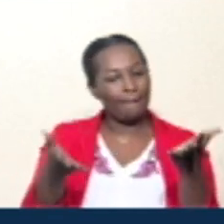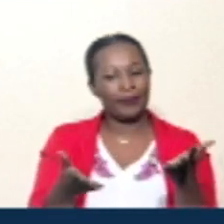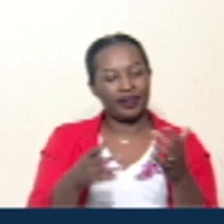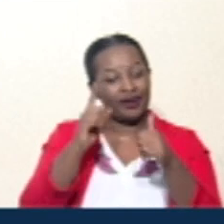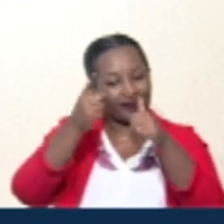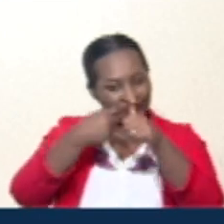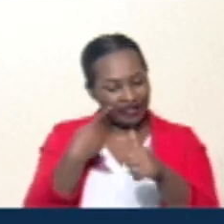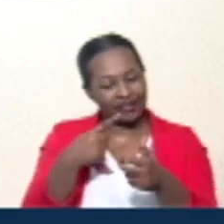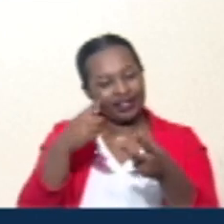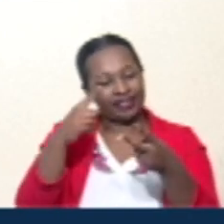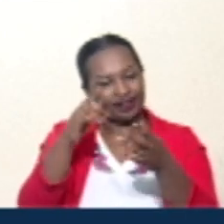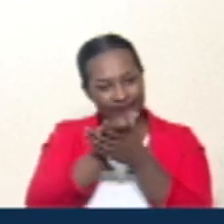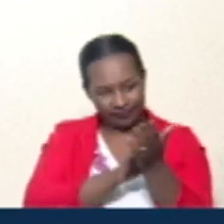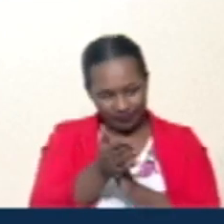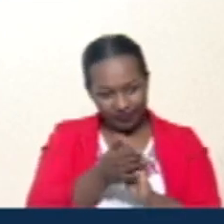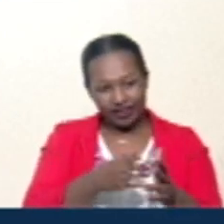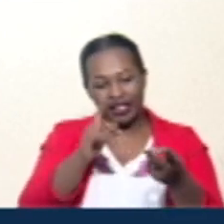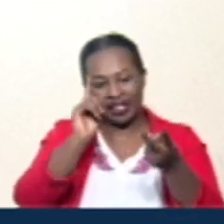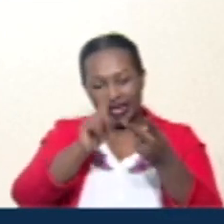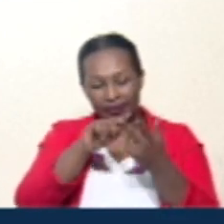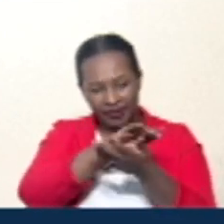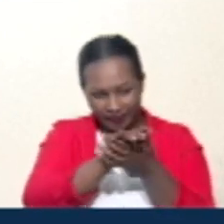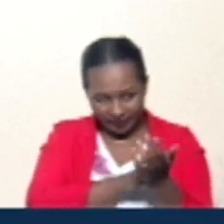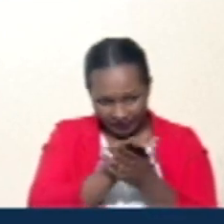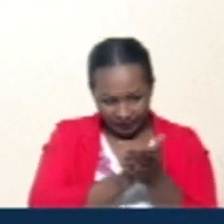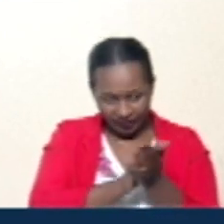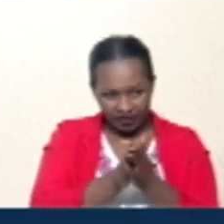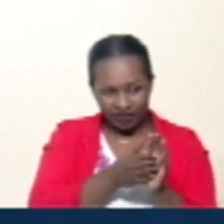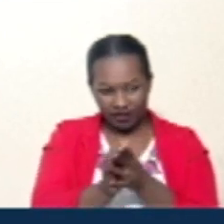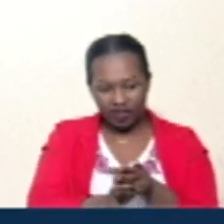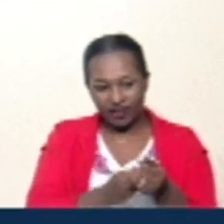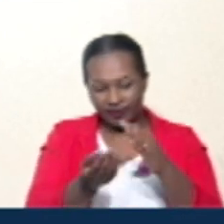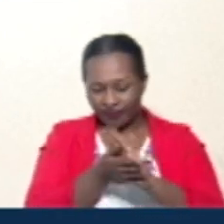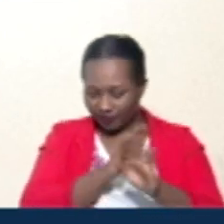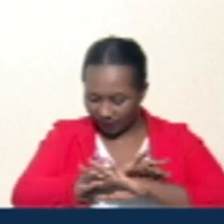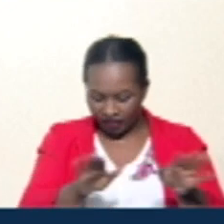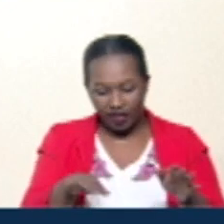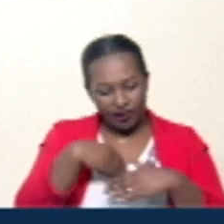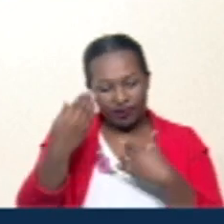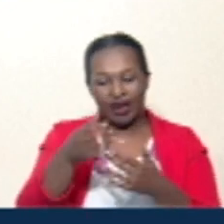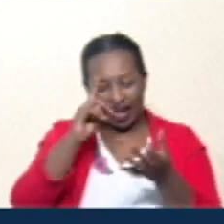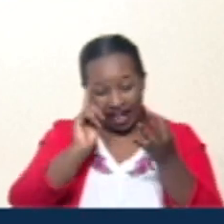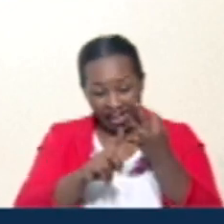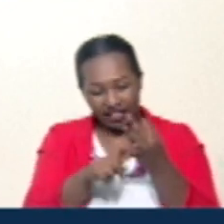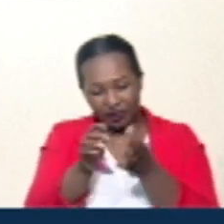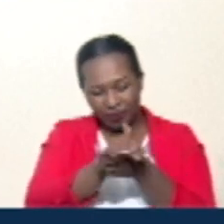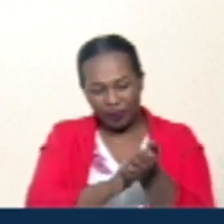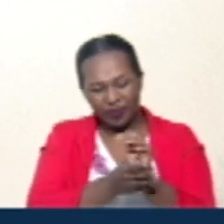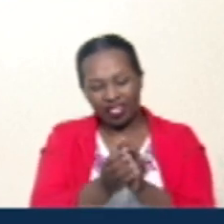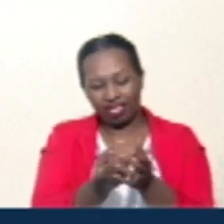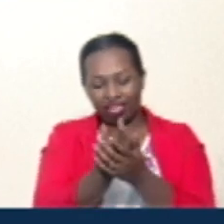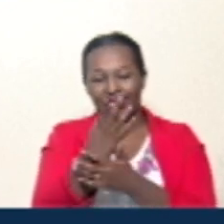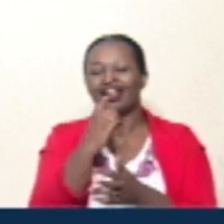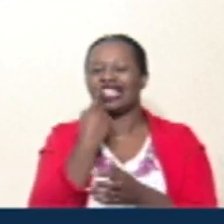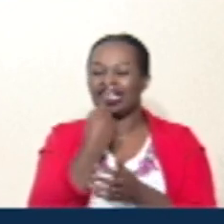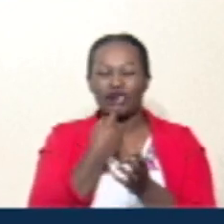ya mbere ya kabiri ya gatatu zo kubona haje urufuro rwiza ruse neza runarete mu biganza ugire gutyo urubone nubwo ngo